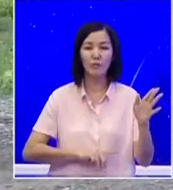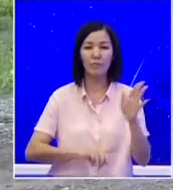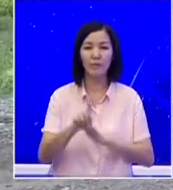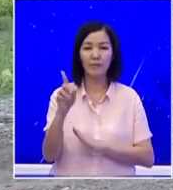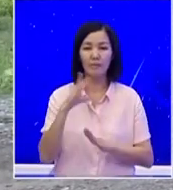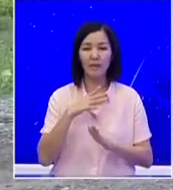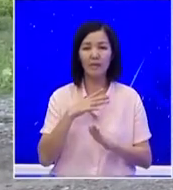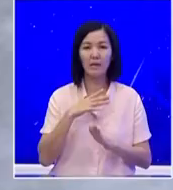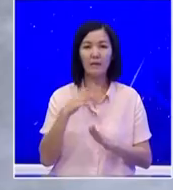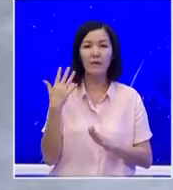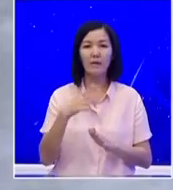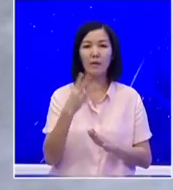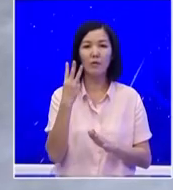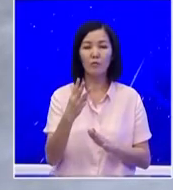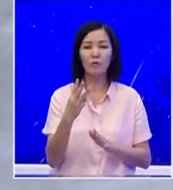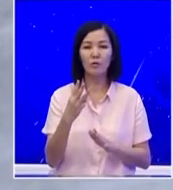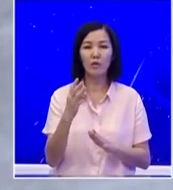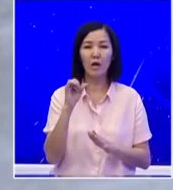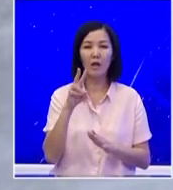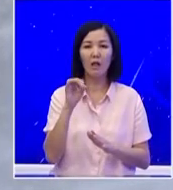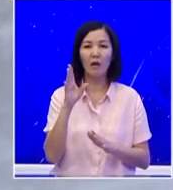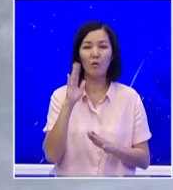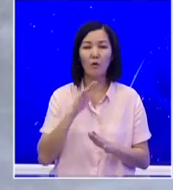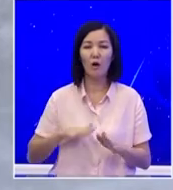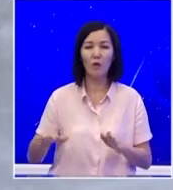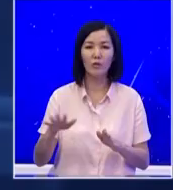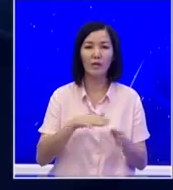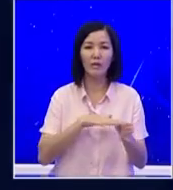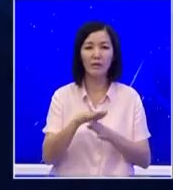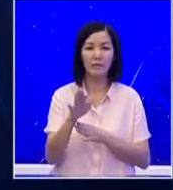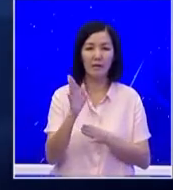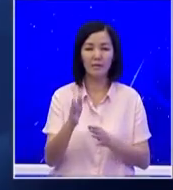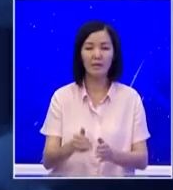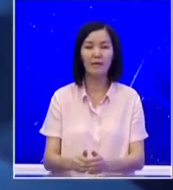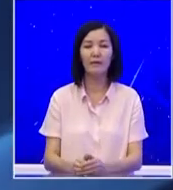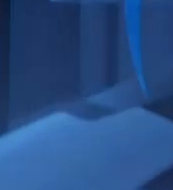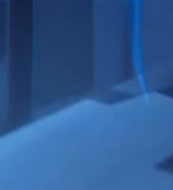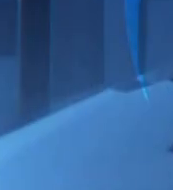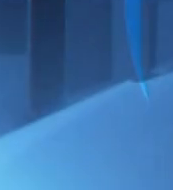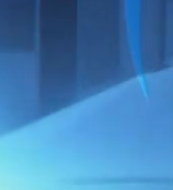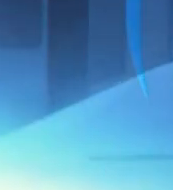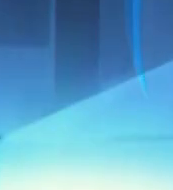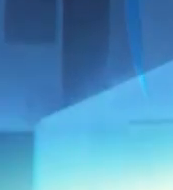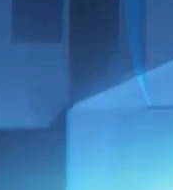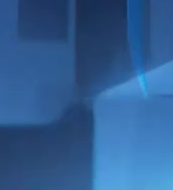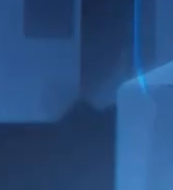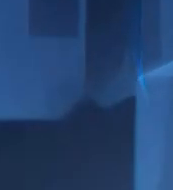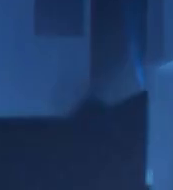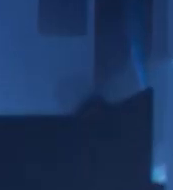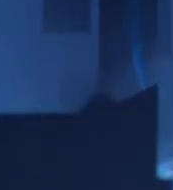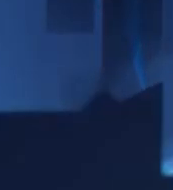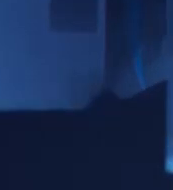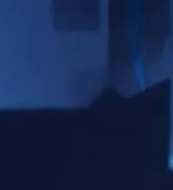кетті. Соның 53-і осы Алакөл ауданында іске асады. Камшат Мухамеджан, Абзал Нүсіп, Жетсу арнасы,